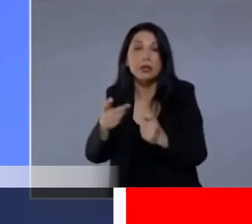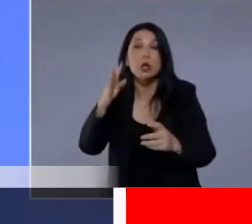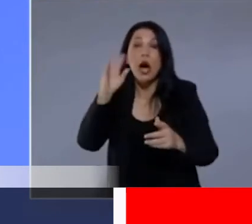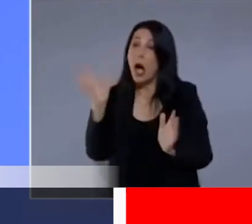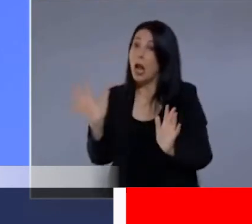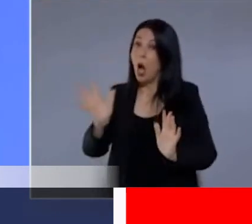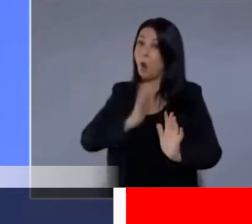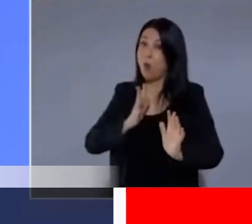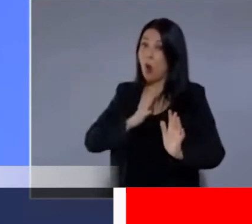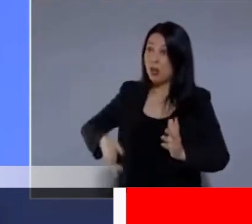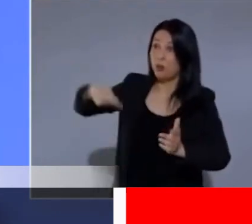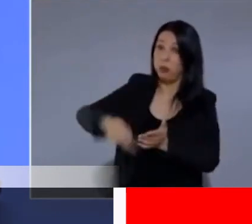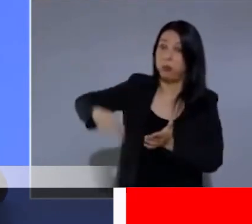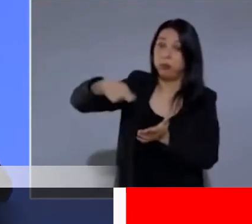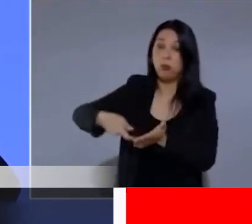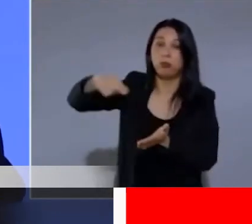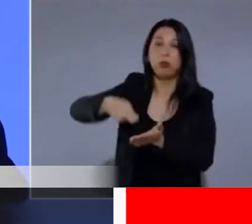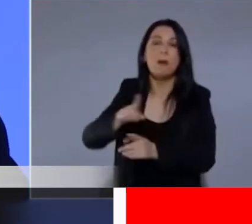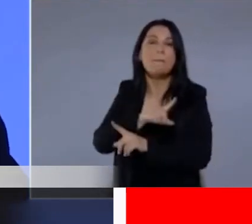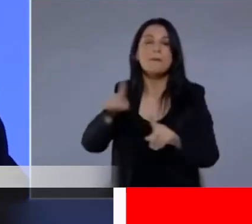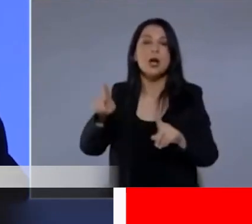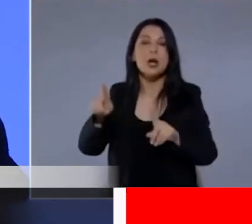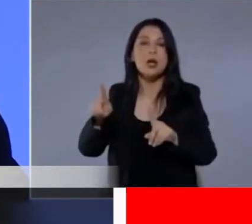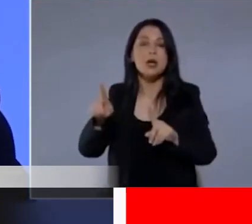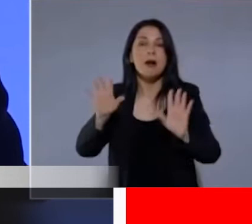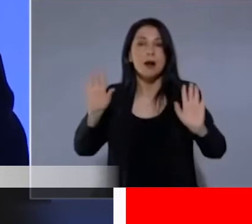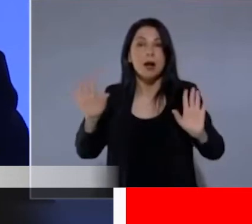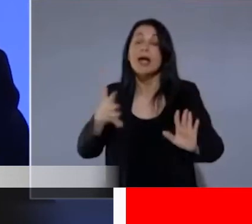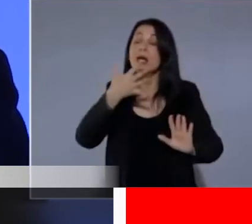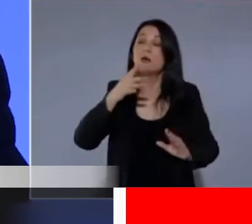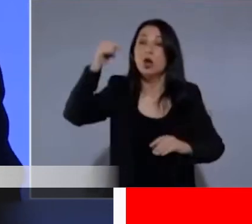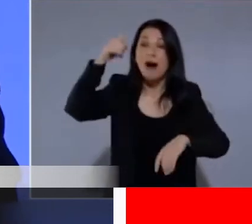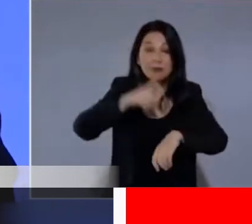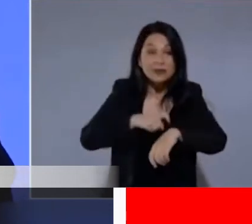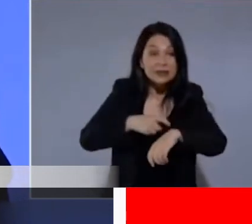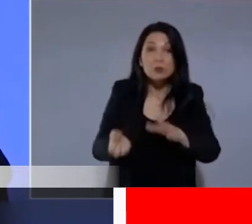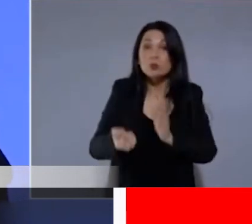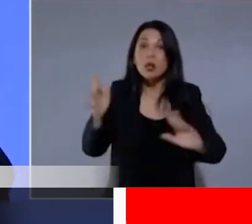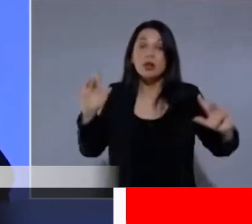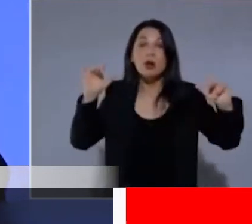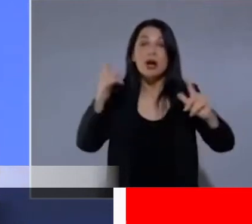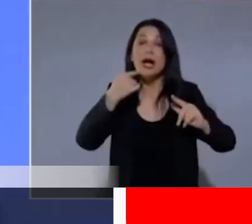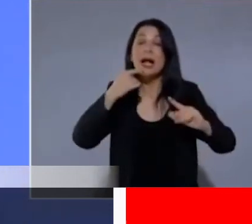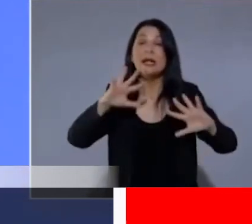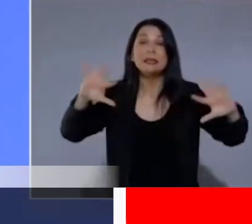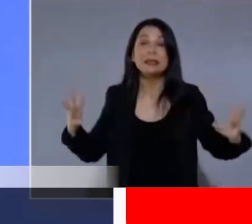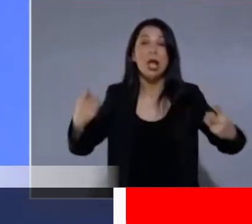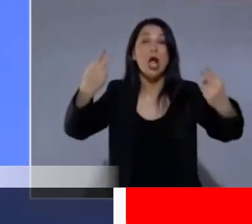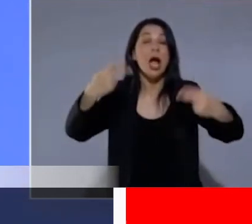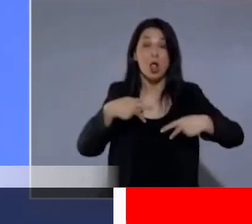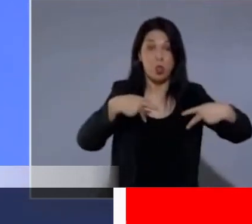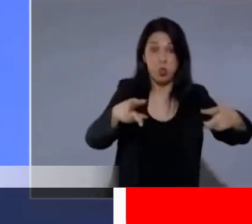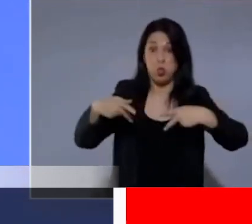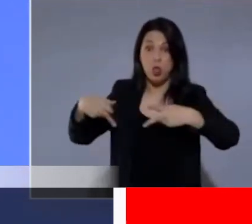μάλιστα, σήμερα εδώ η κυβέρνησή μας δεσμεύεται σε αυτά τα έργα να μην υπάρχουν διόδια.